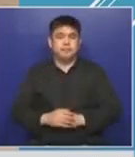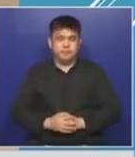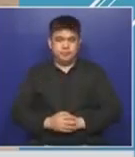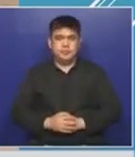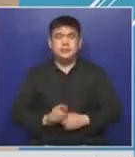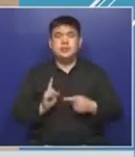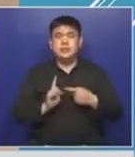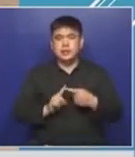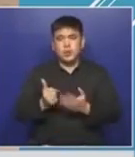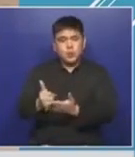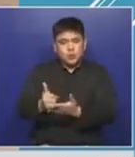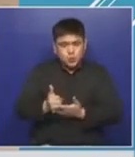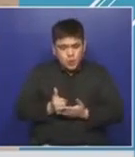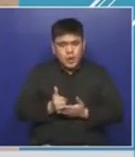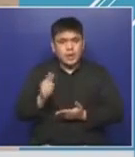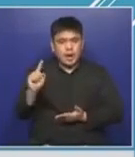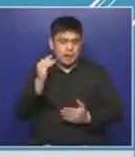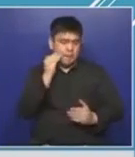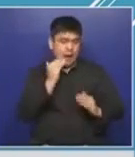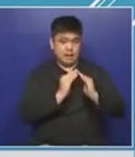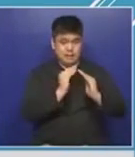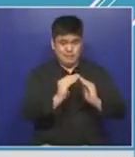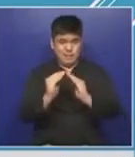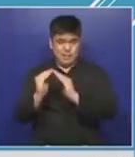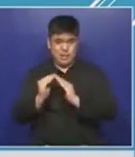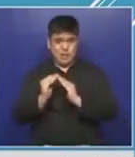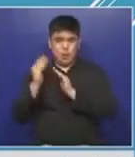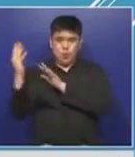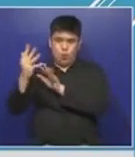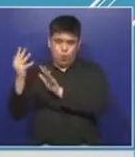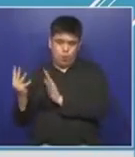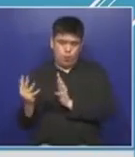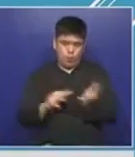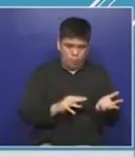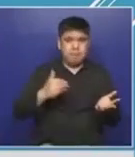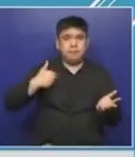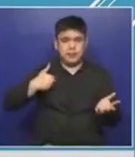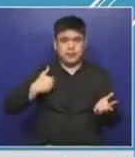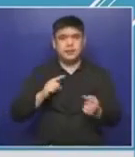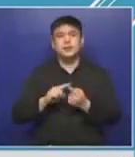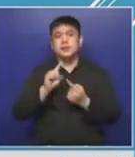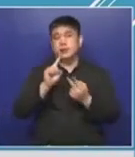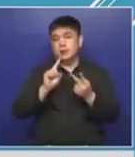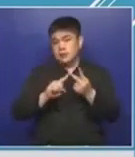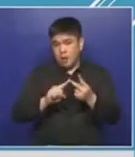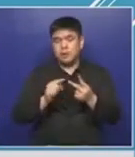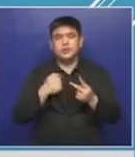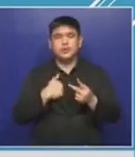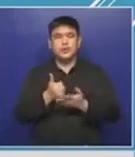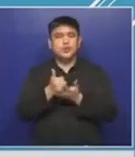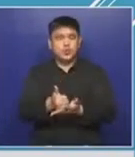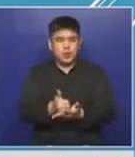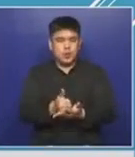1. ให้ช่วยเหลือซ่อมแซมบ้านที่ได้รับผลกระทบ 2. ช่วยเหลือชาวสวน